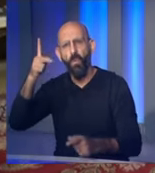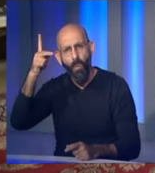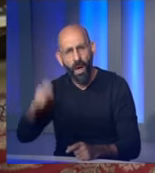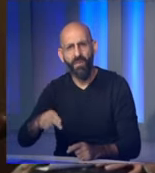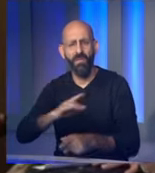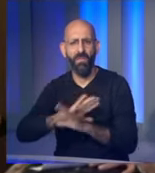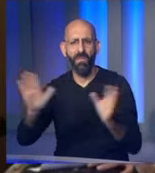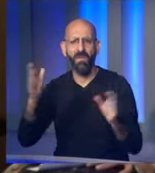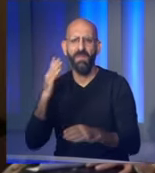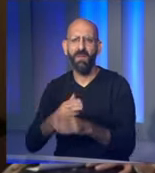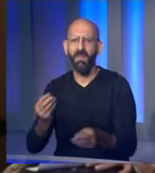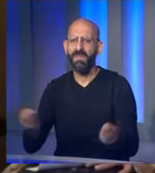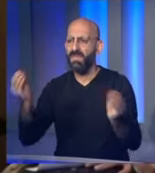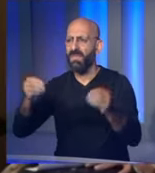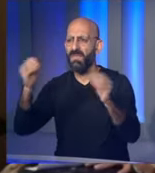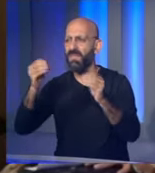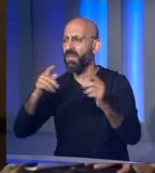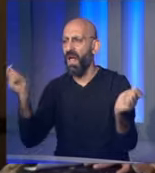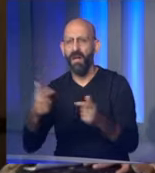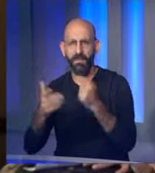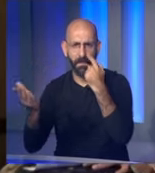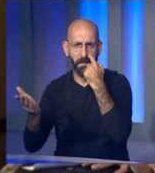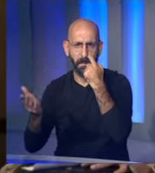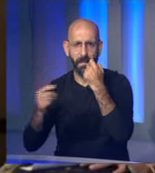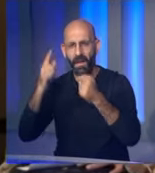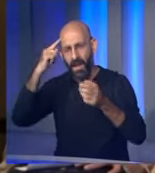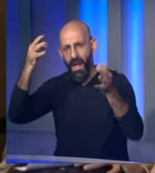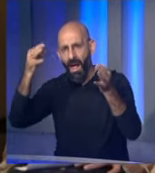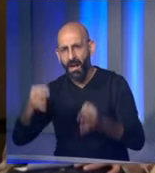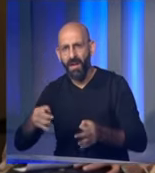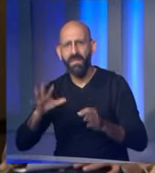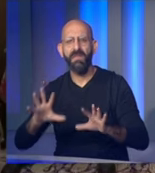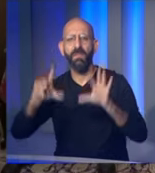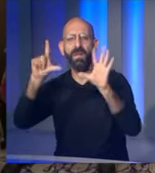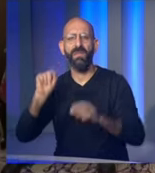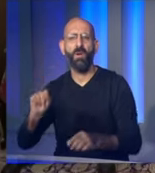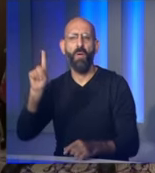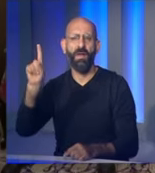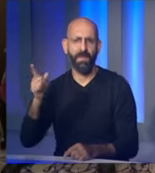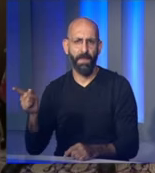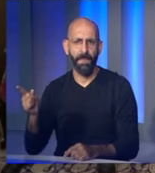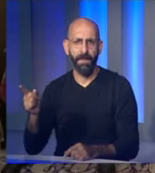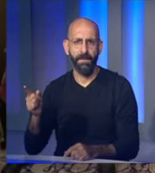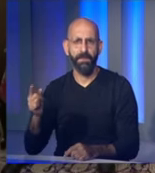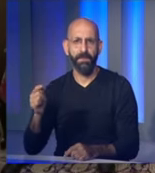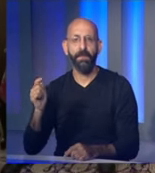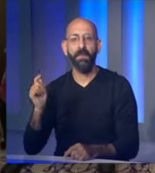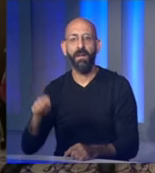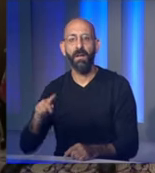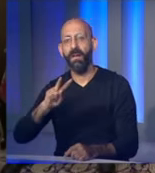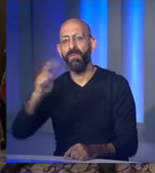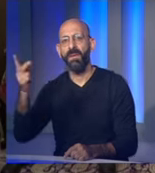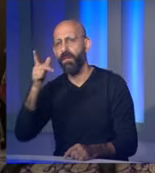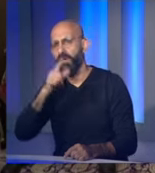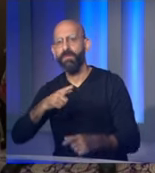الى اتفاق يرمي الى وقف فوري للحرب استنادا الى القرار 1701 ووجوب تطبيقه كاملا كلام ابي المى جاء خلال